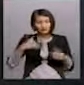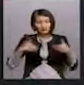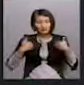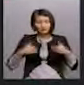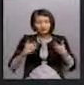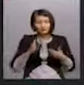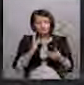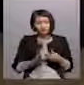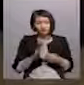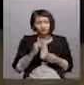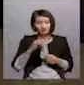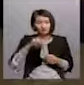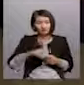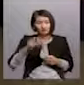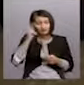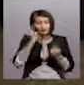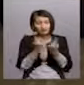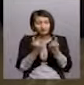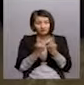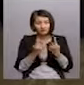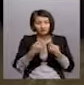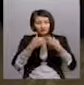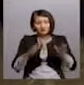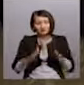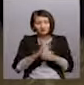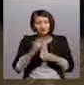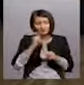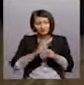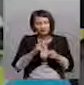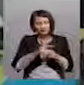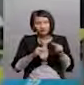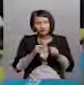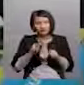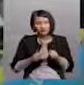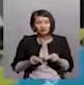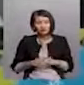мүмкін. Артем мен оның сыныптасы алғашқы ашық сабақта көпір құрастырды.